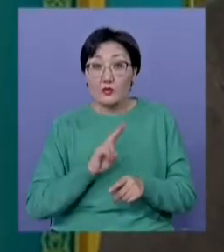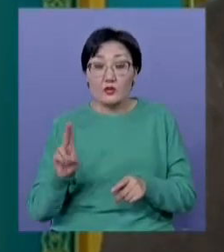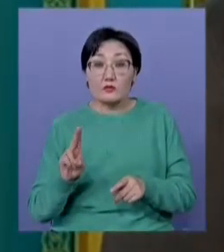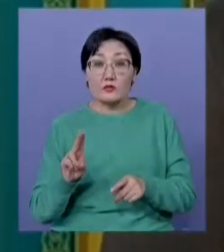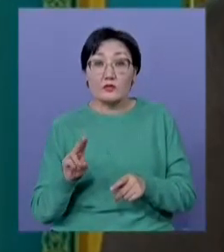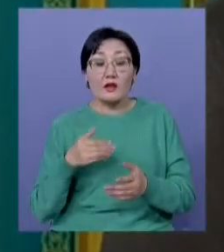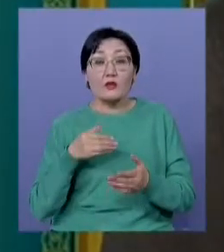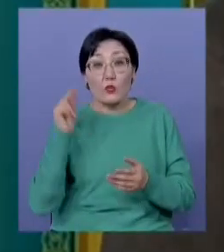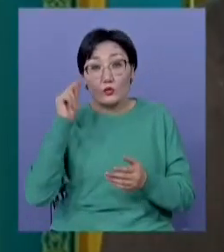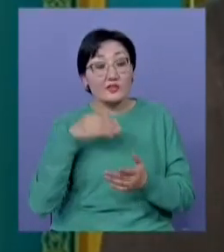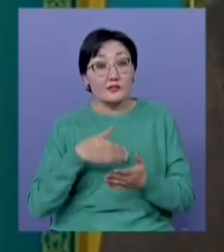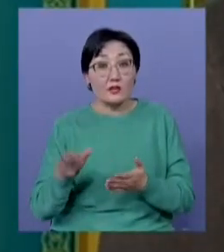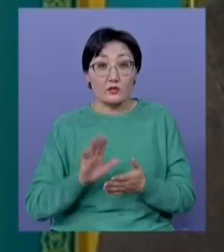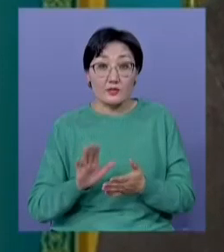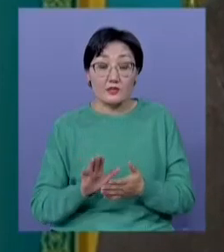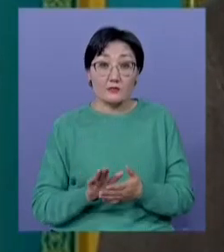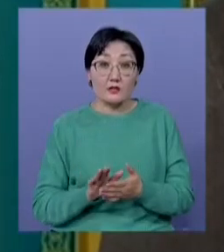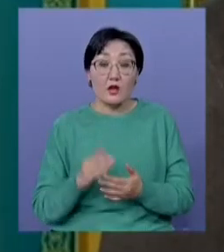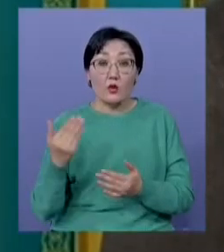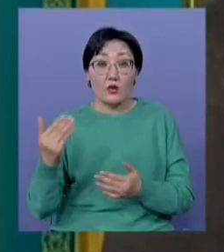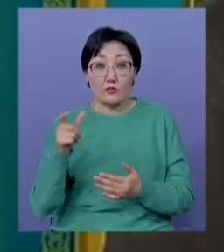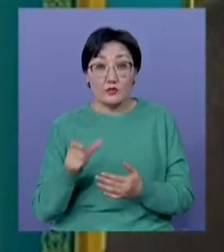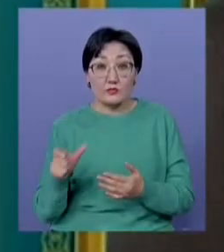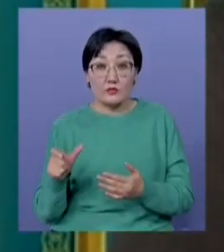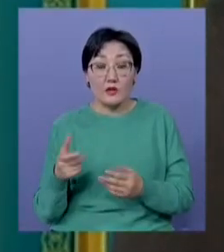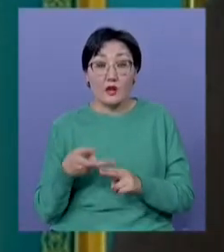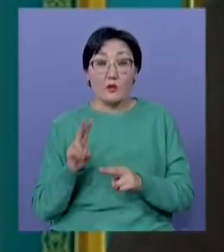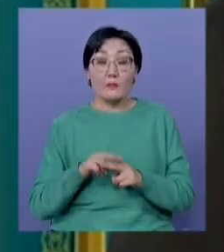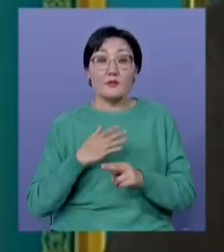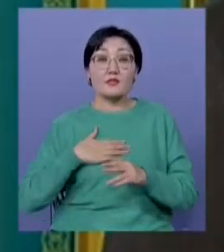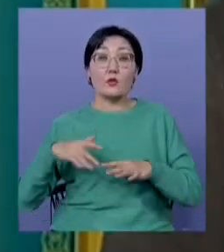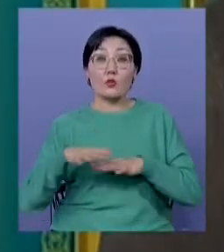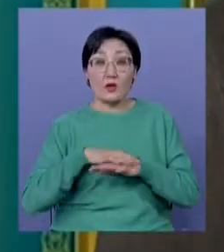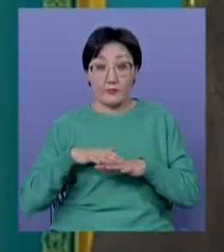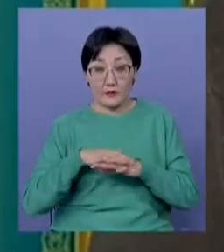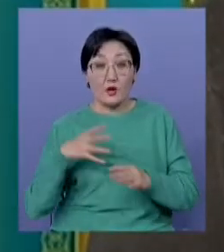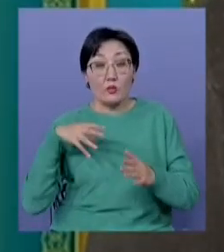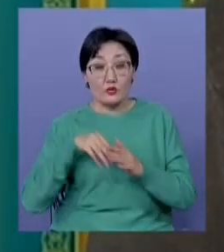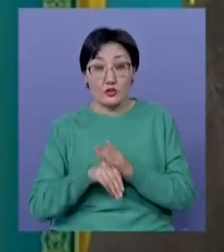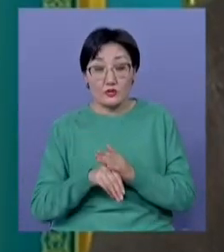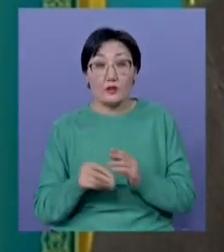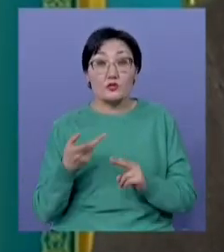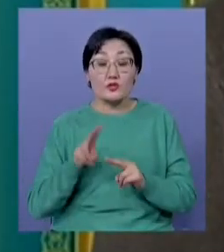олардан бас тартып отқан жоқ. Оларда өткені біздің қоғамның мүшесі. Сол үшін,